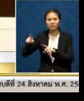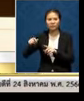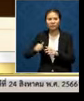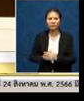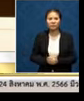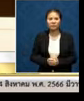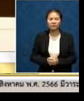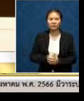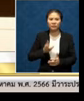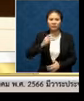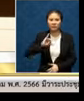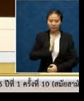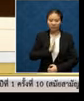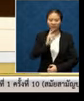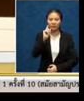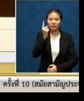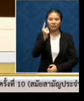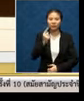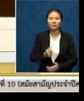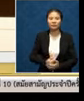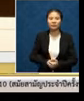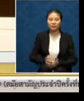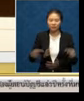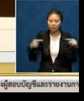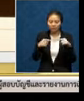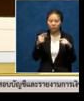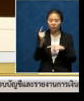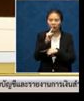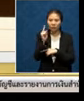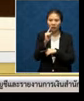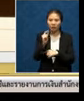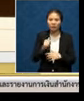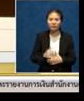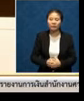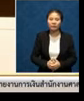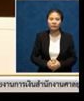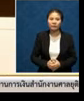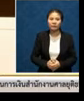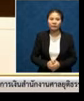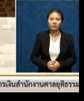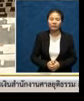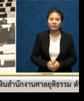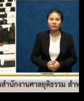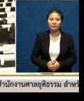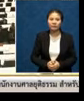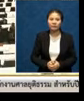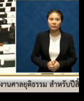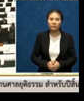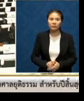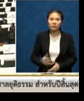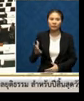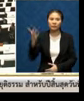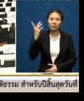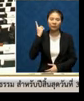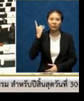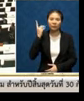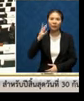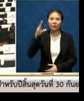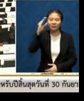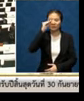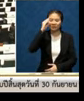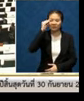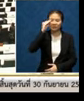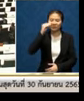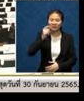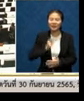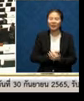อำนาจวาสนาอะไรมากแต่ก็มีความสำคัญบางเรื่องอย่างไรก็ตามถ้าไม่มีผู้นำฝ่ายค้านก็จะขาดไป 1ตำแหน่งแต่ก็